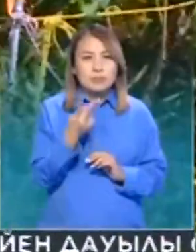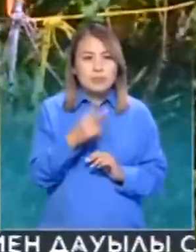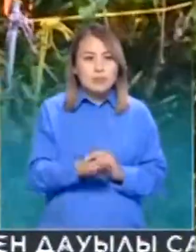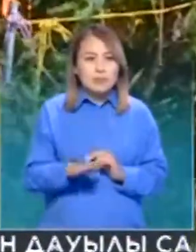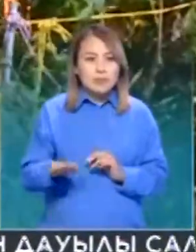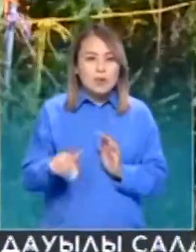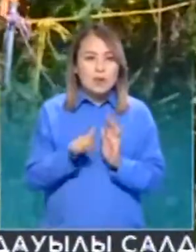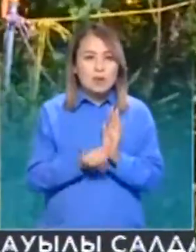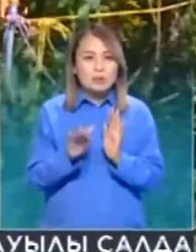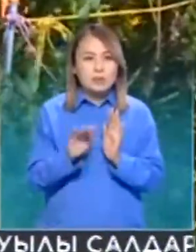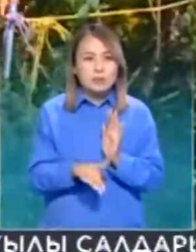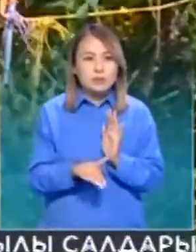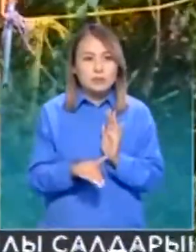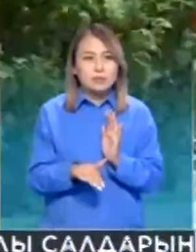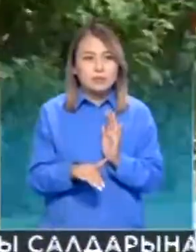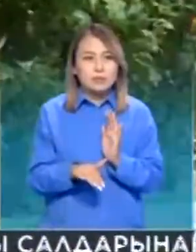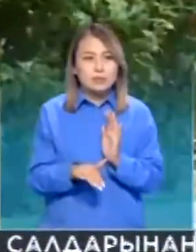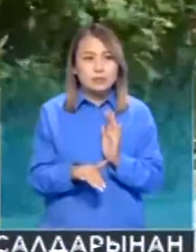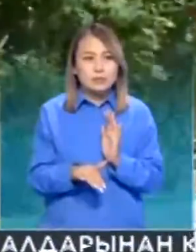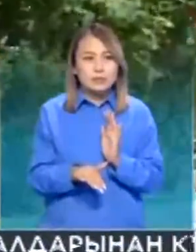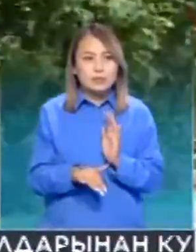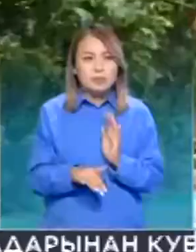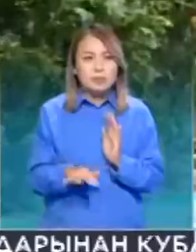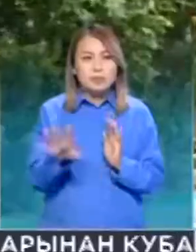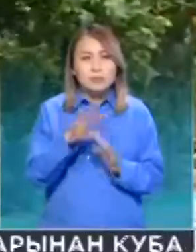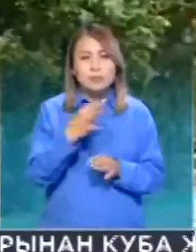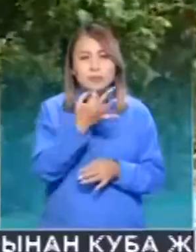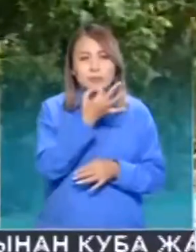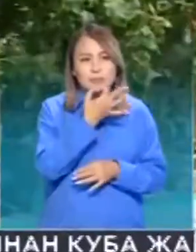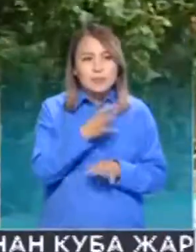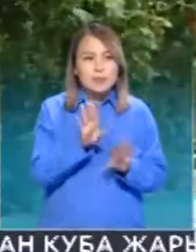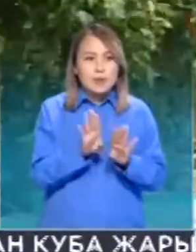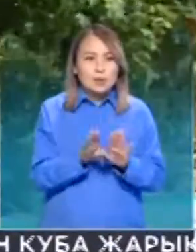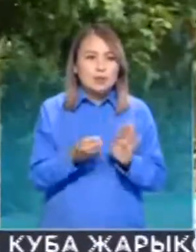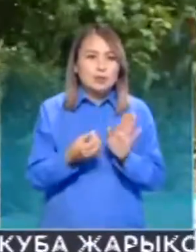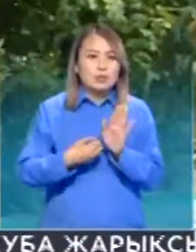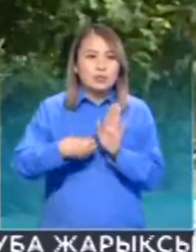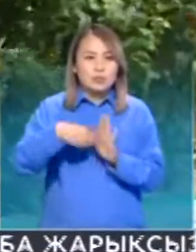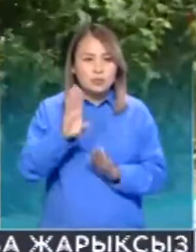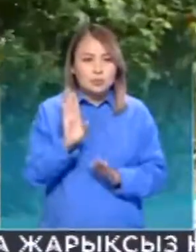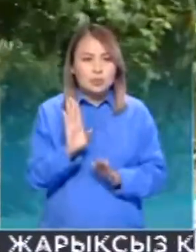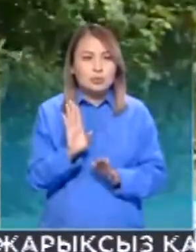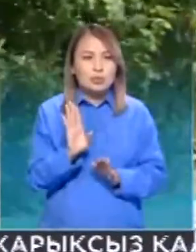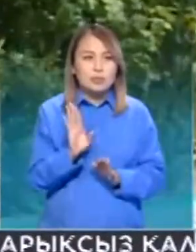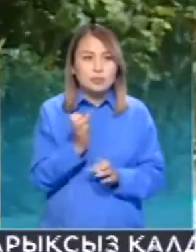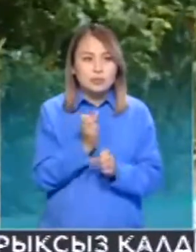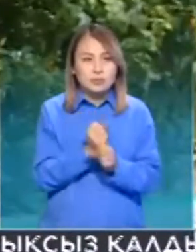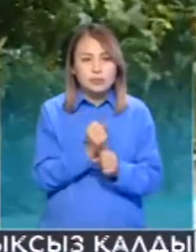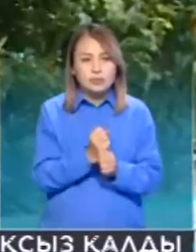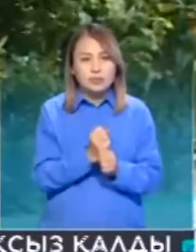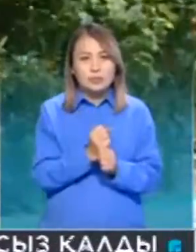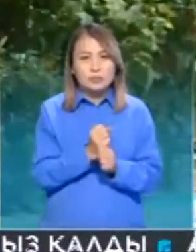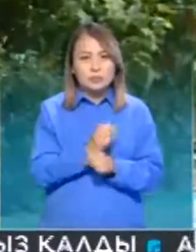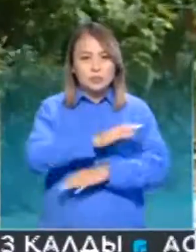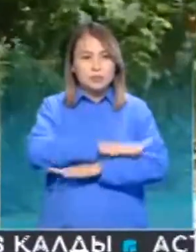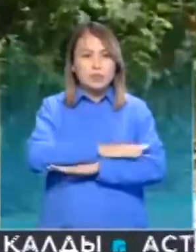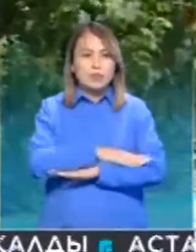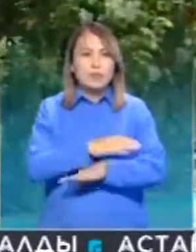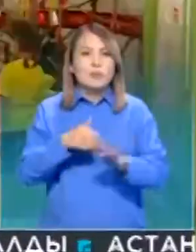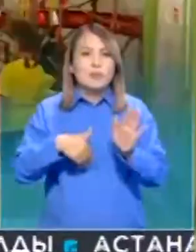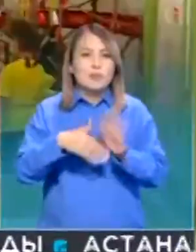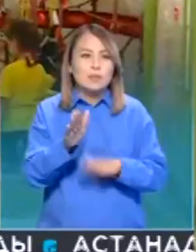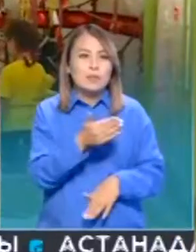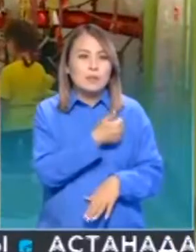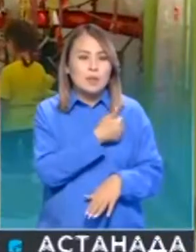балаға 60 мың теңге төлейм. Көңілім толады. Бірақ одан да жаңағы тәртіпке сай болғанын